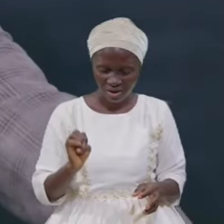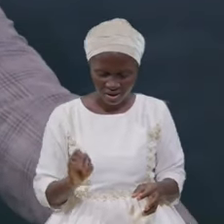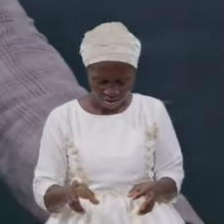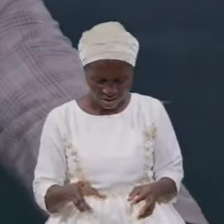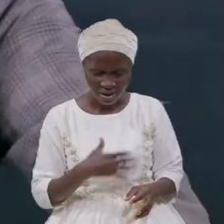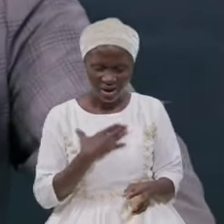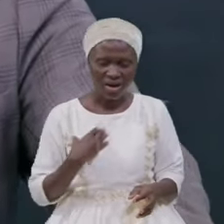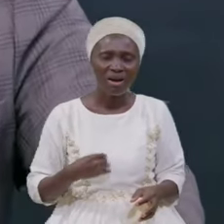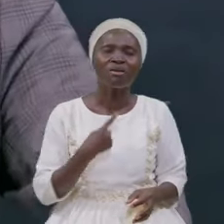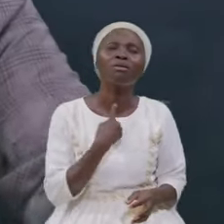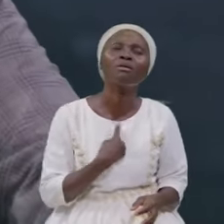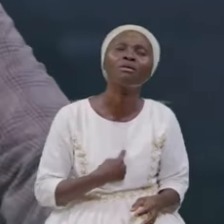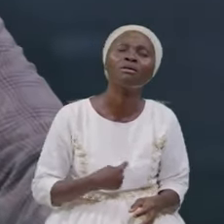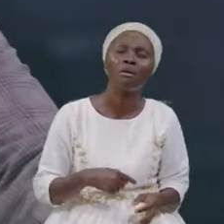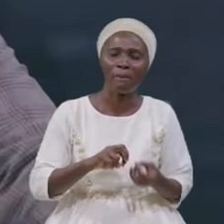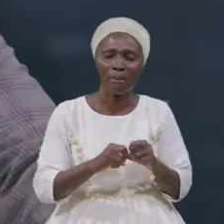Seigneur,